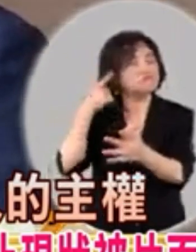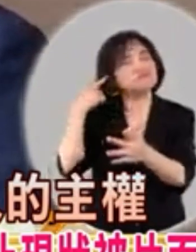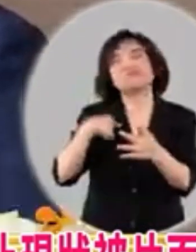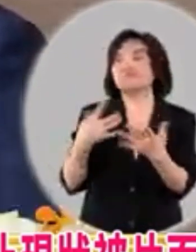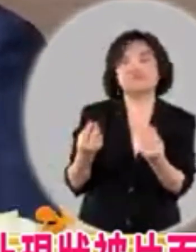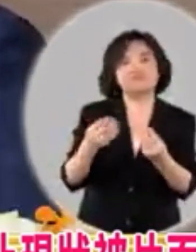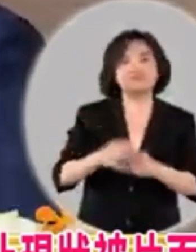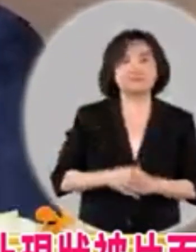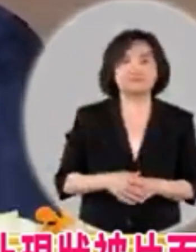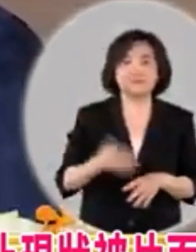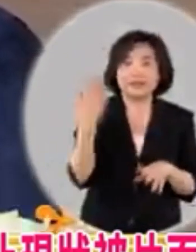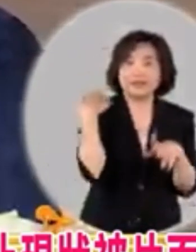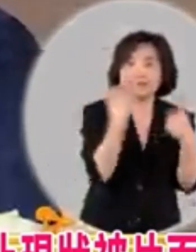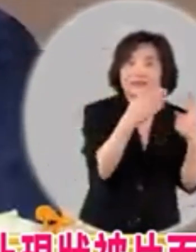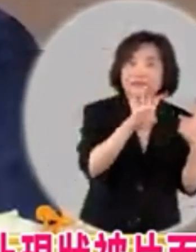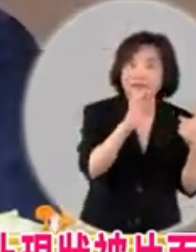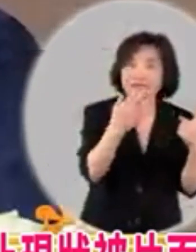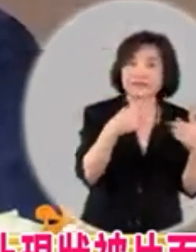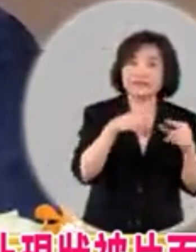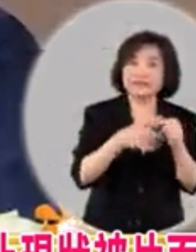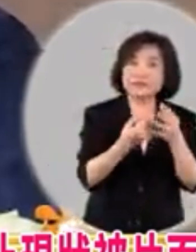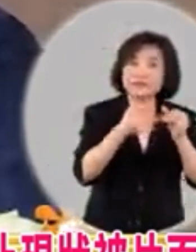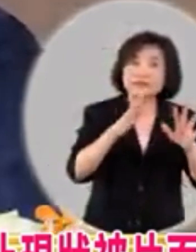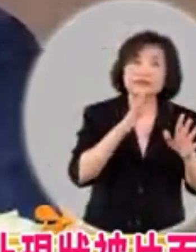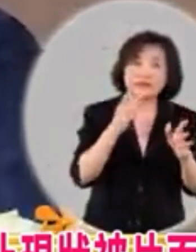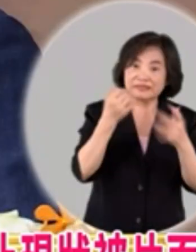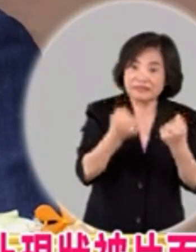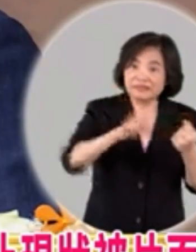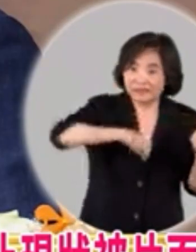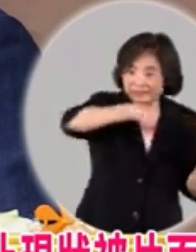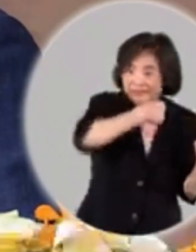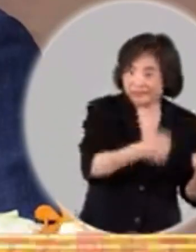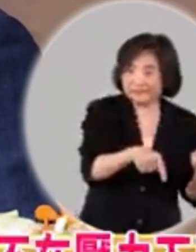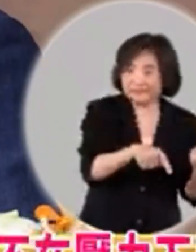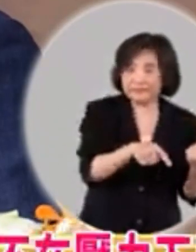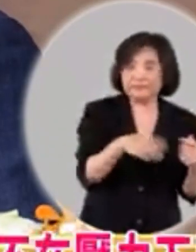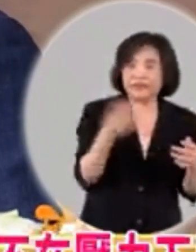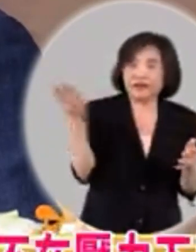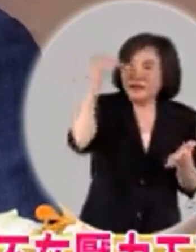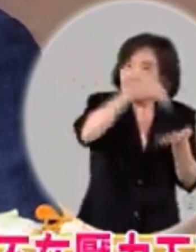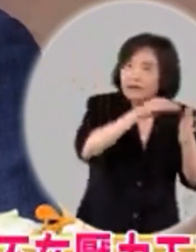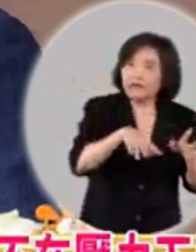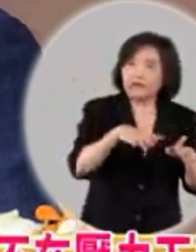从1949年中华民国立足台湾以来，